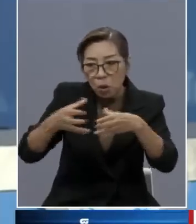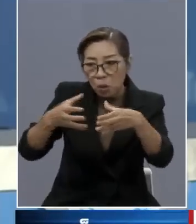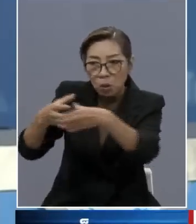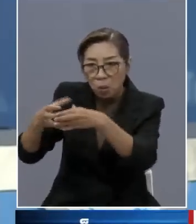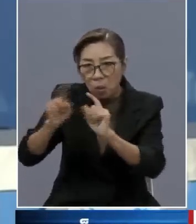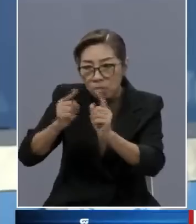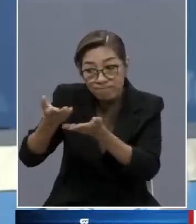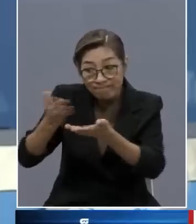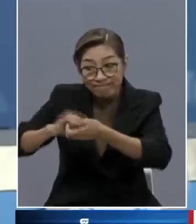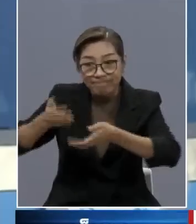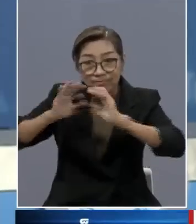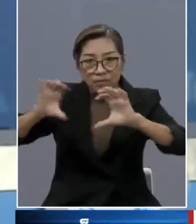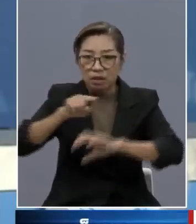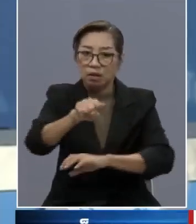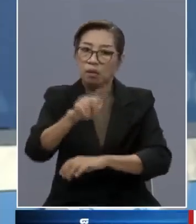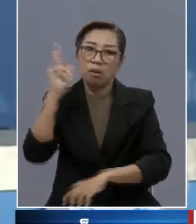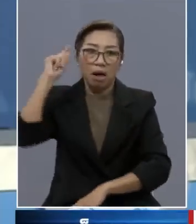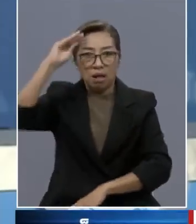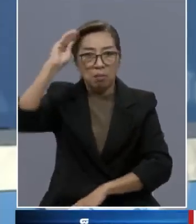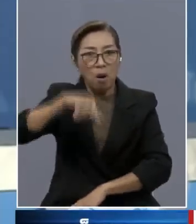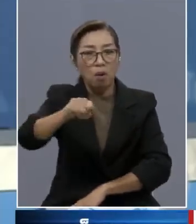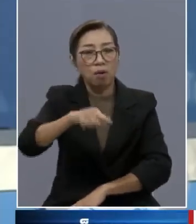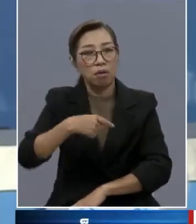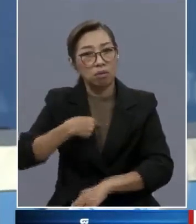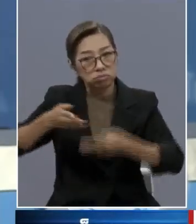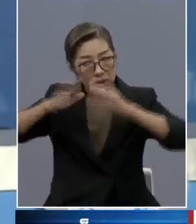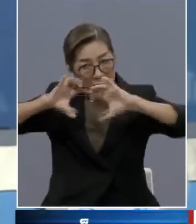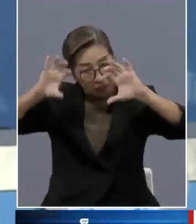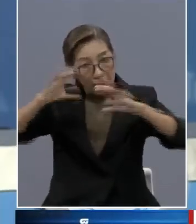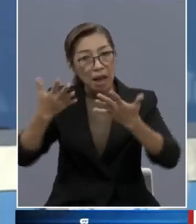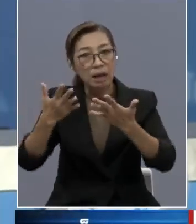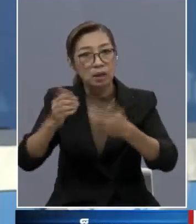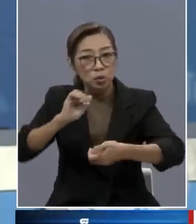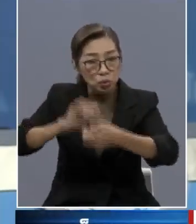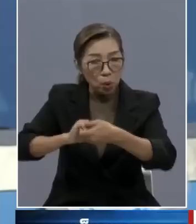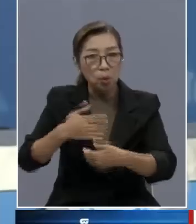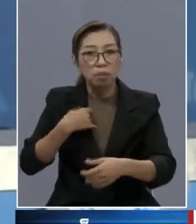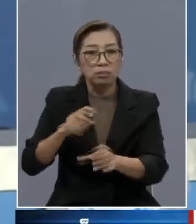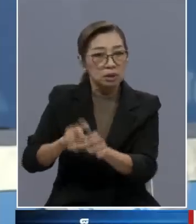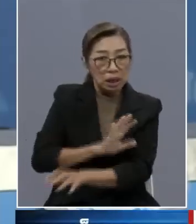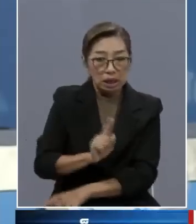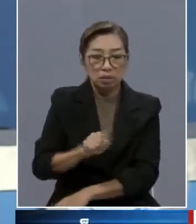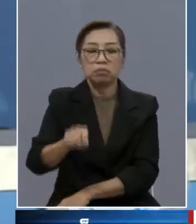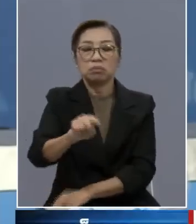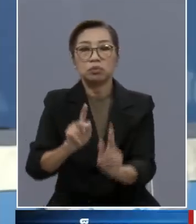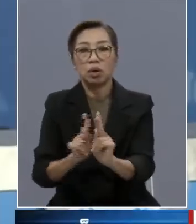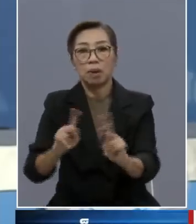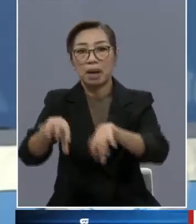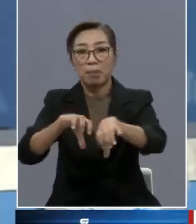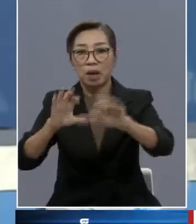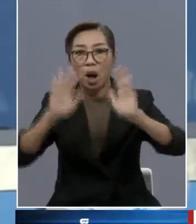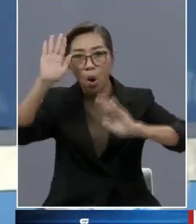ความทำลายความน่าเชื่อถือของพรรคการจะไปร่วมรัฐบาลหรือว่าถอนตัวจากรัฐบาลต้องให้ที่ประชุมกรรมการบริหารพรรคและส.ส.ลงม